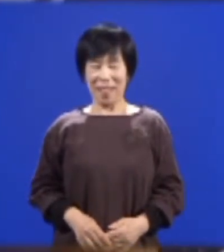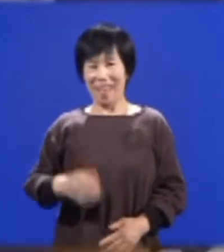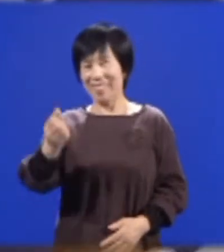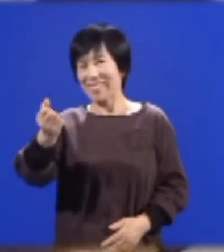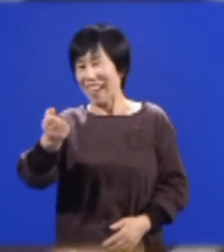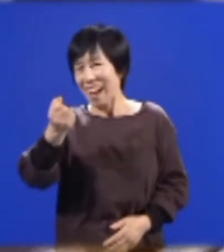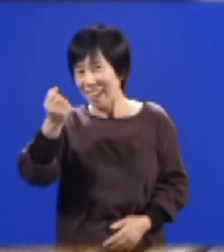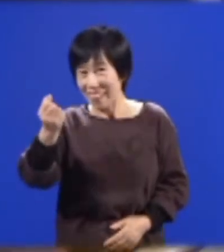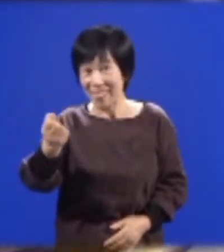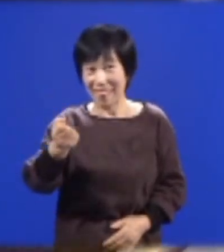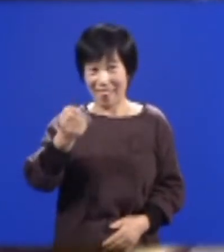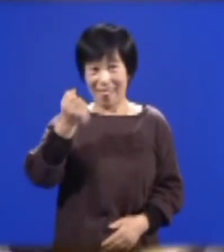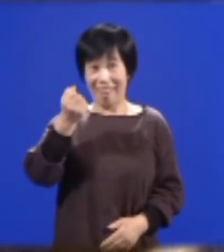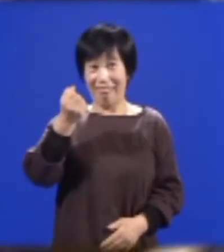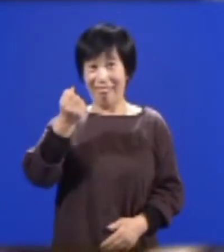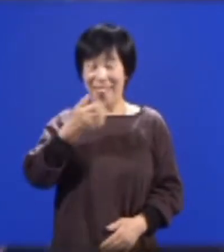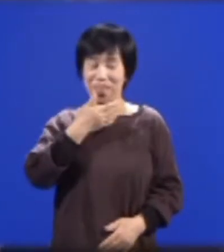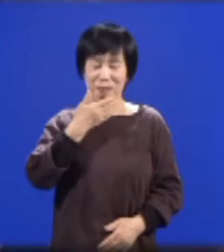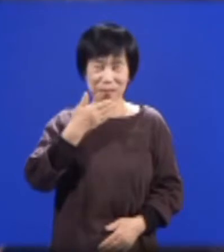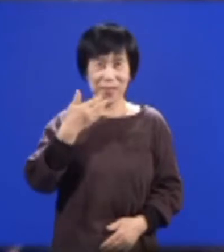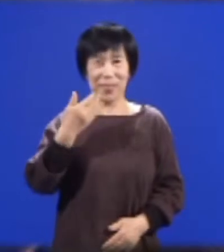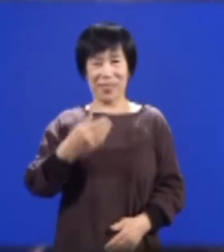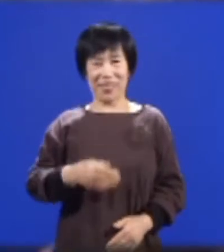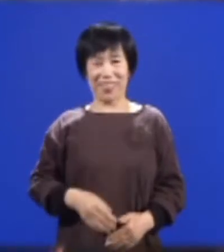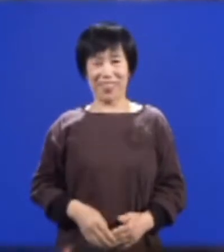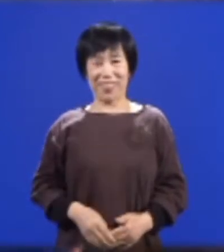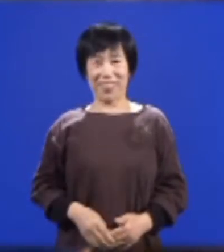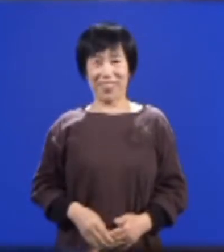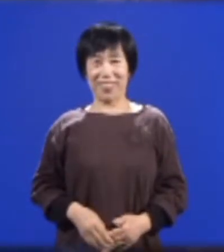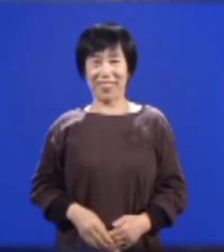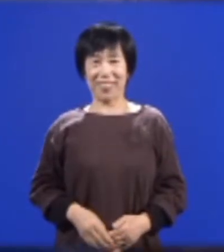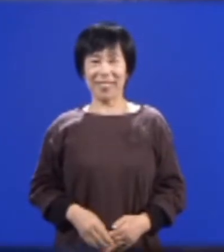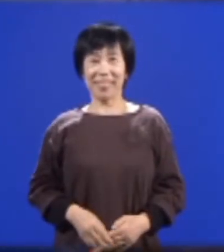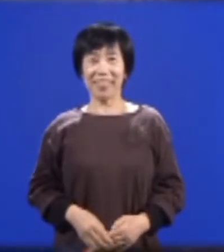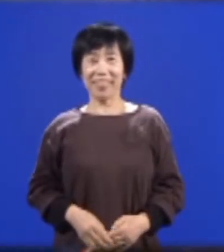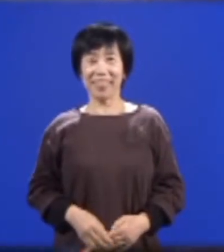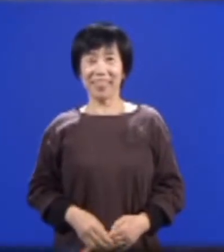あ、カレー発見、おいしそう。